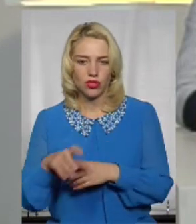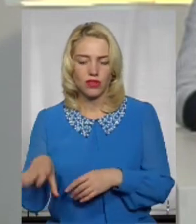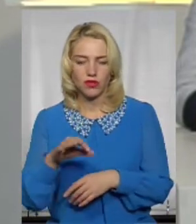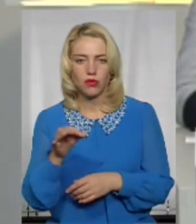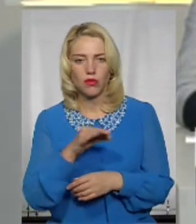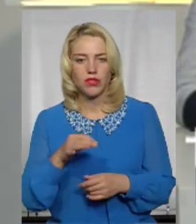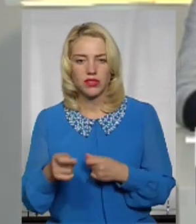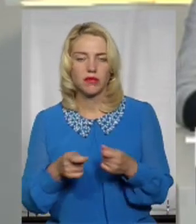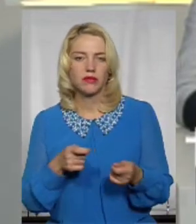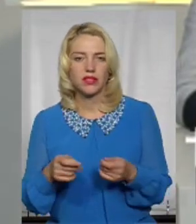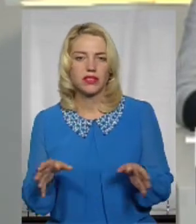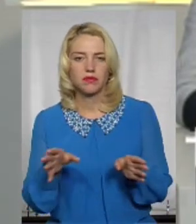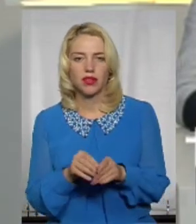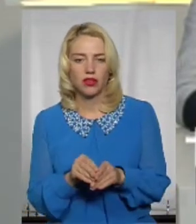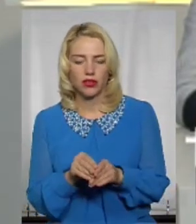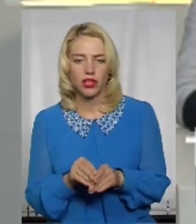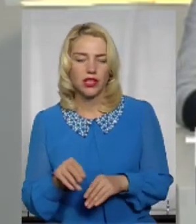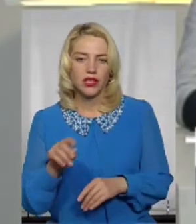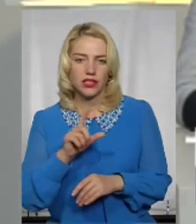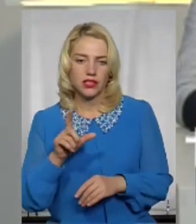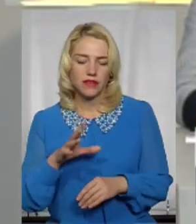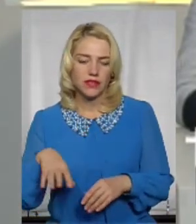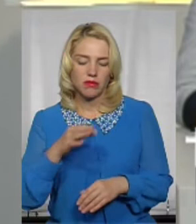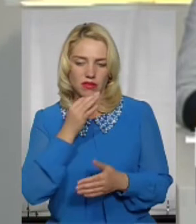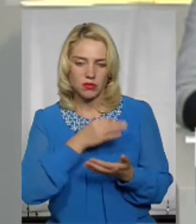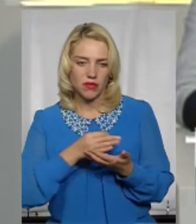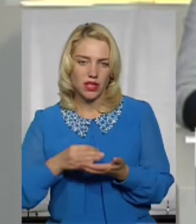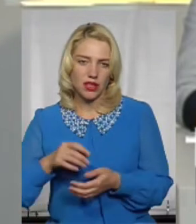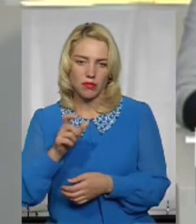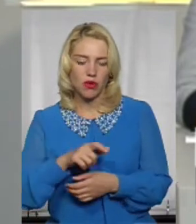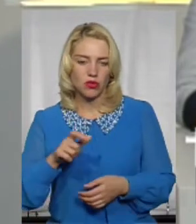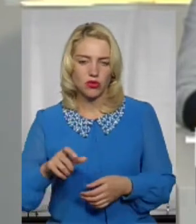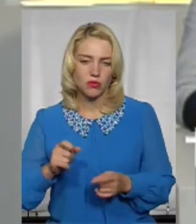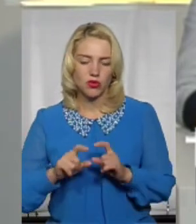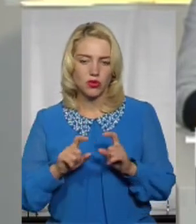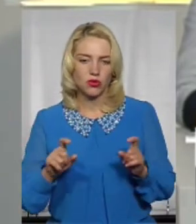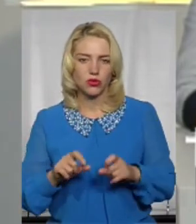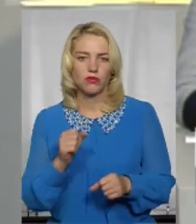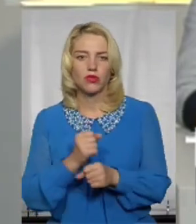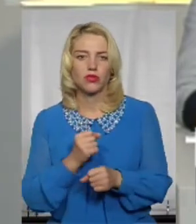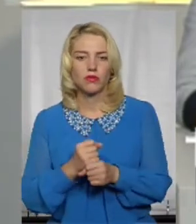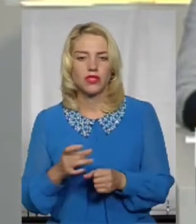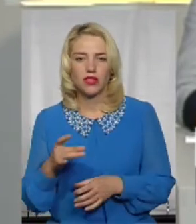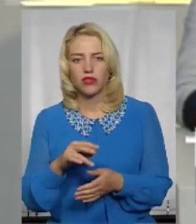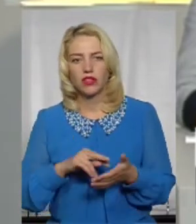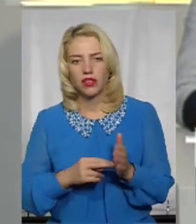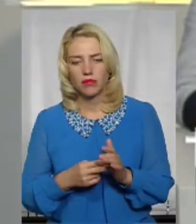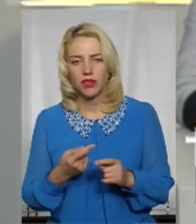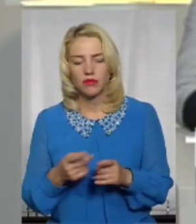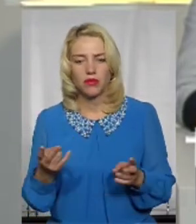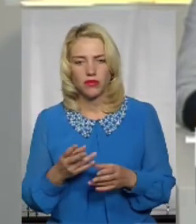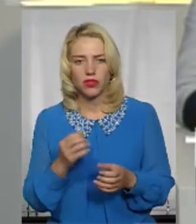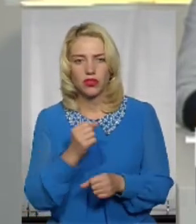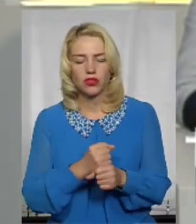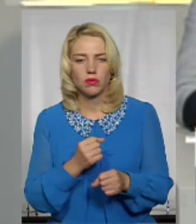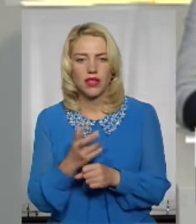обласним адміністраціям спільно з всіма відповідальними особами і структурами розробити регіональний план. Він має розроблятися